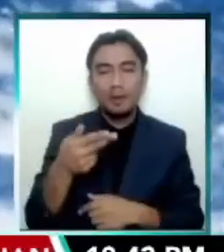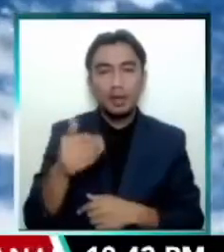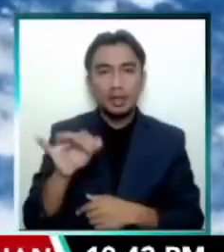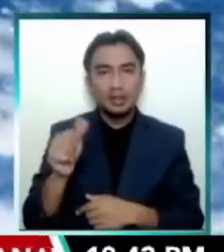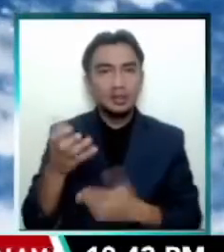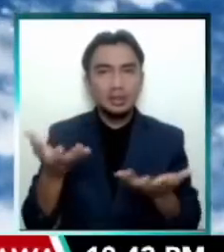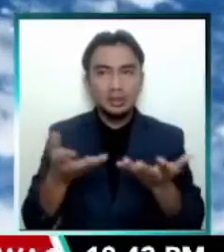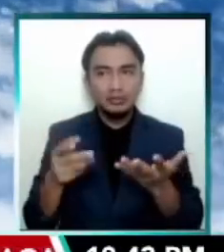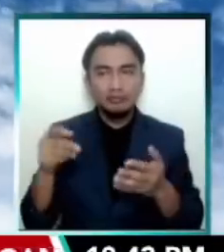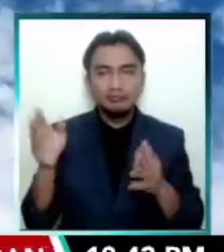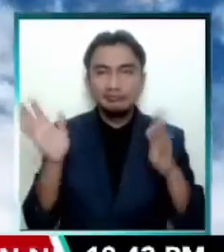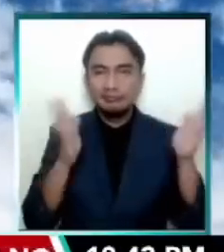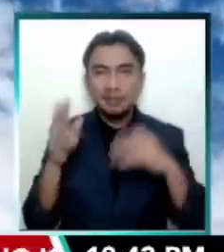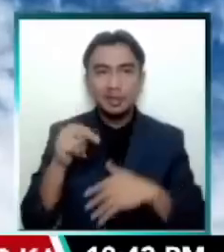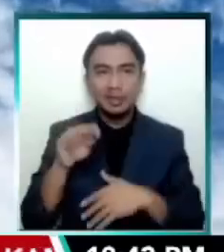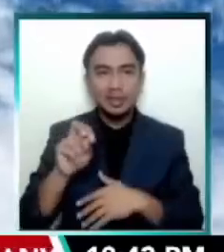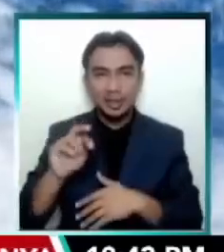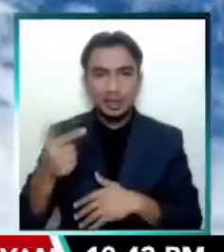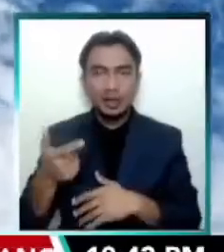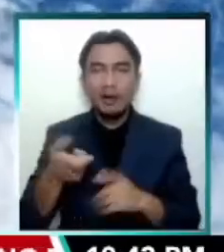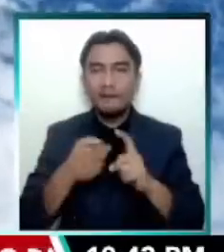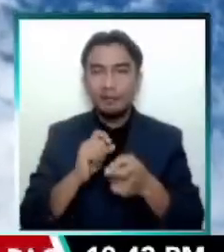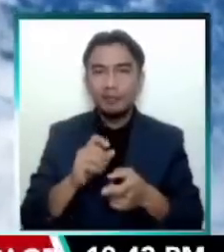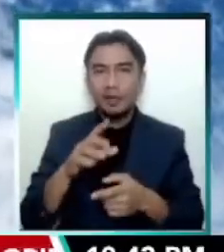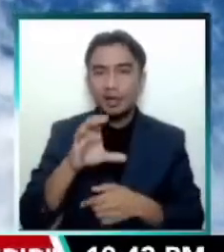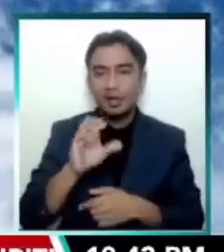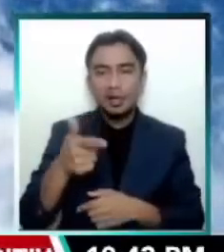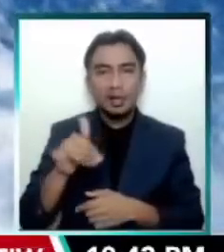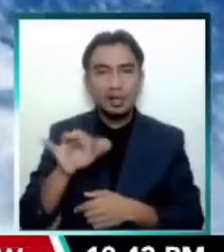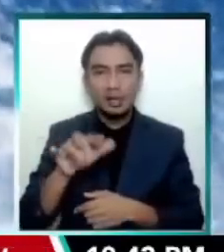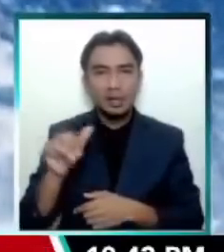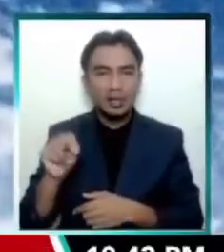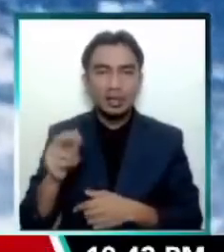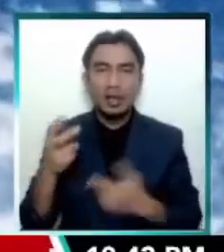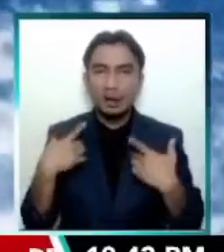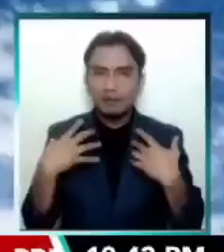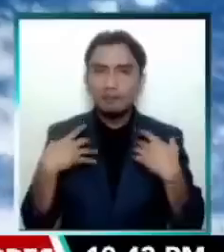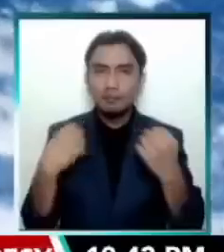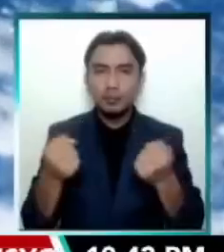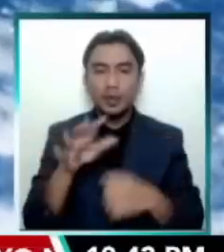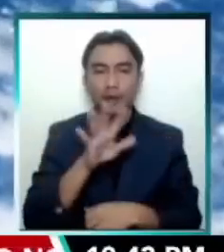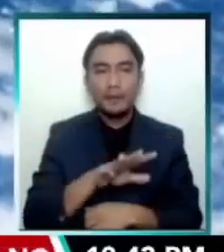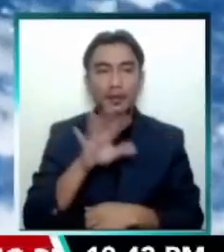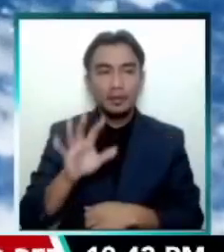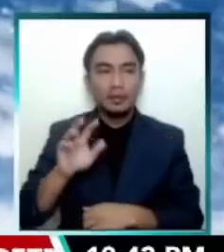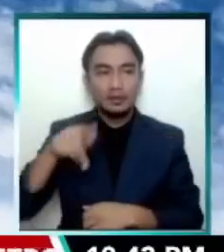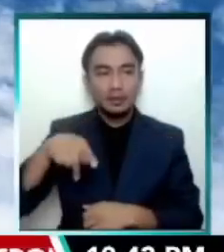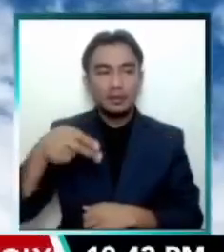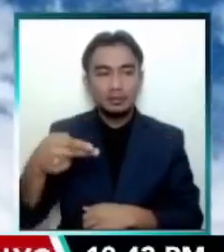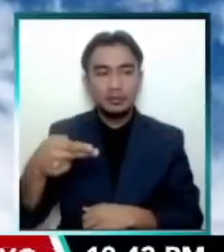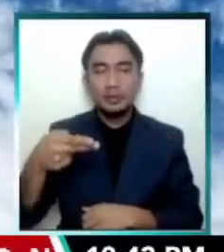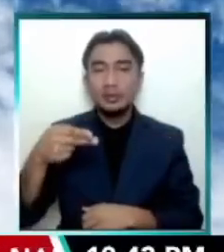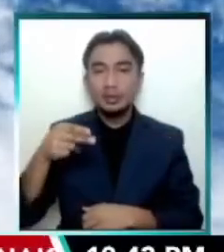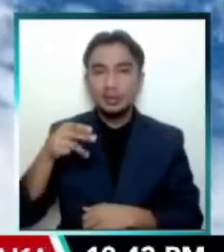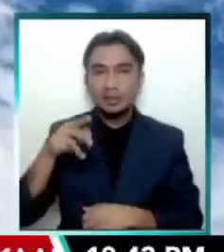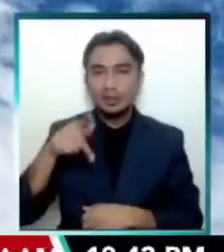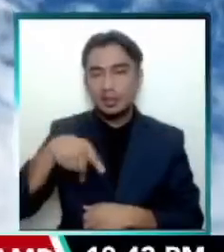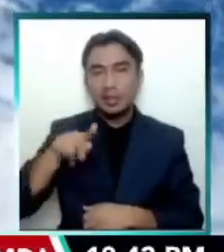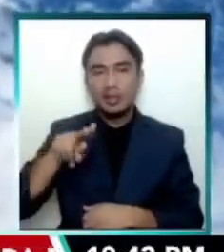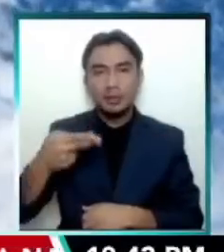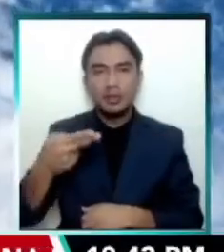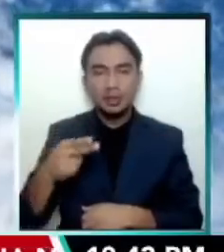of Calayan, Cagayan. Taglay na nito ang lakas ng hanging nasa 55 kilometers per hour at bugsong aabot sa